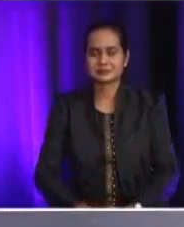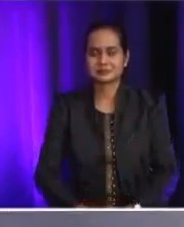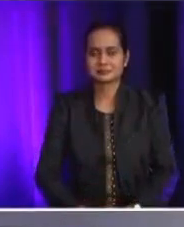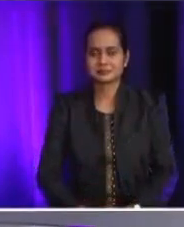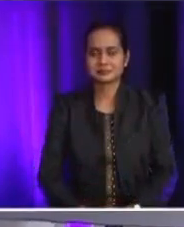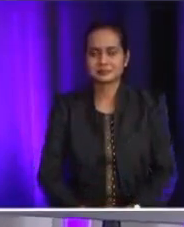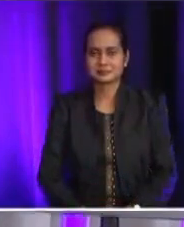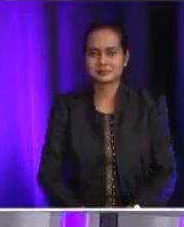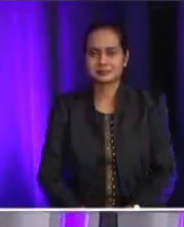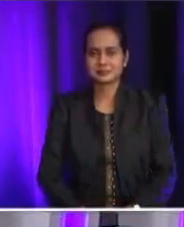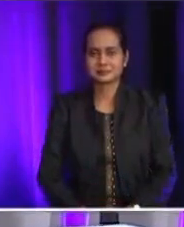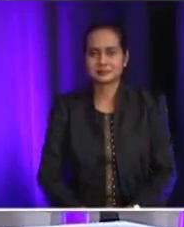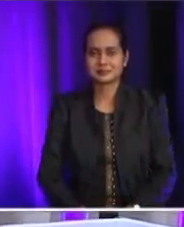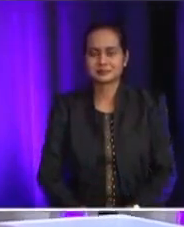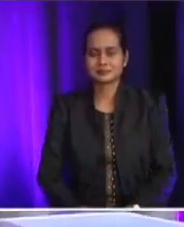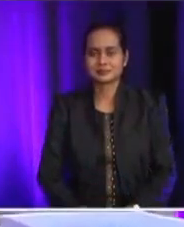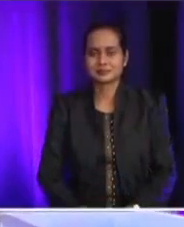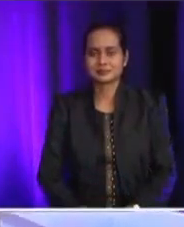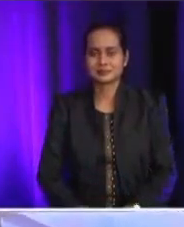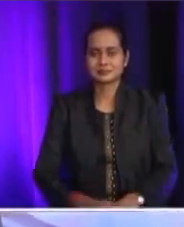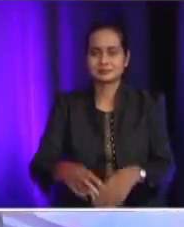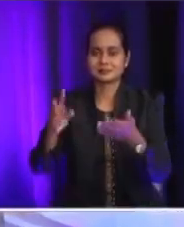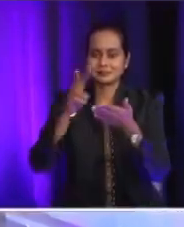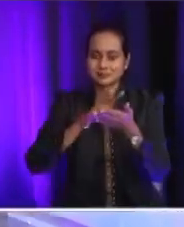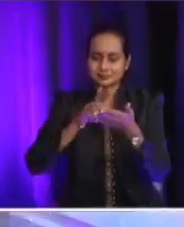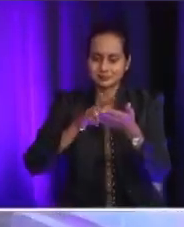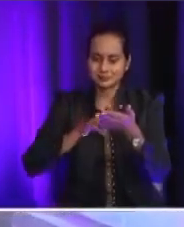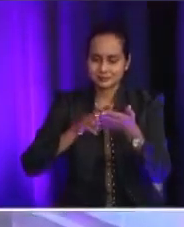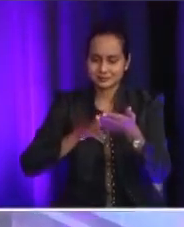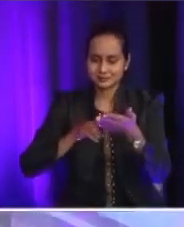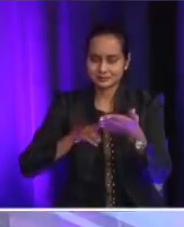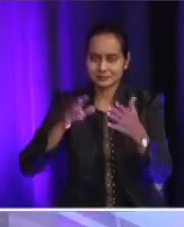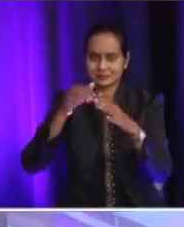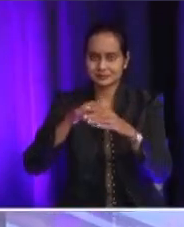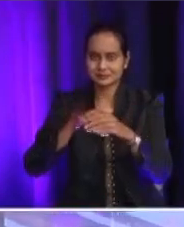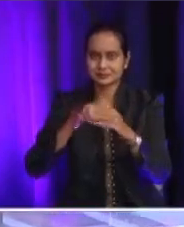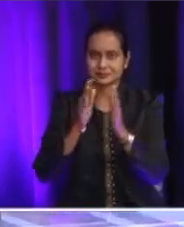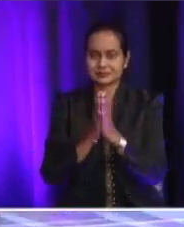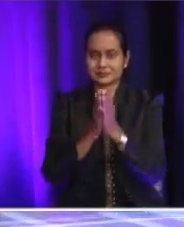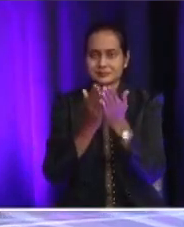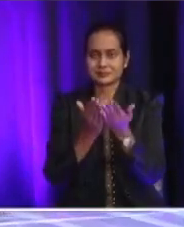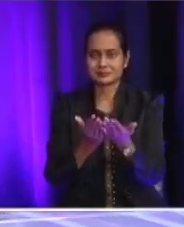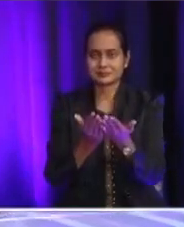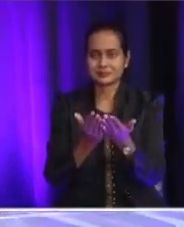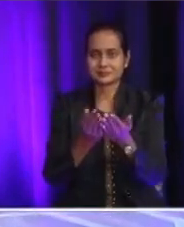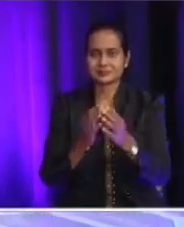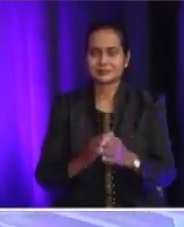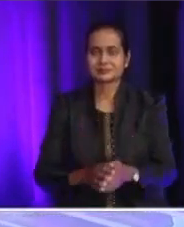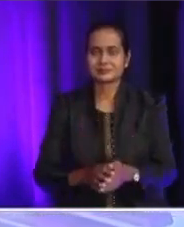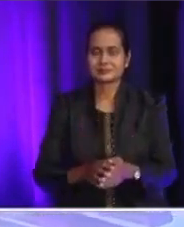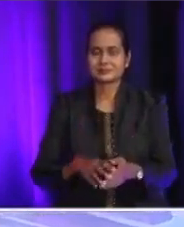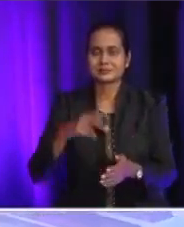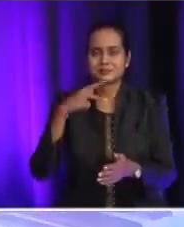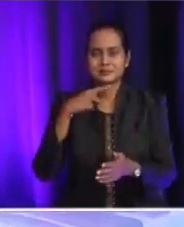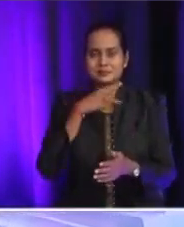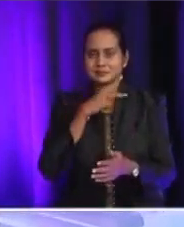waktu dan peristiwa berbagi cerita cinta, menyapa semua tokoh yang ingin kujumpai sambil bermain di lengkung pelangi. Puisi dia memang